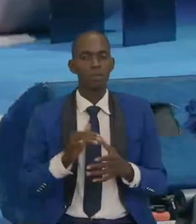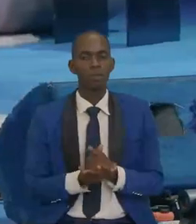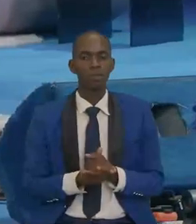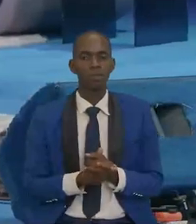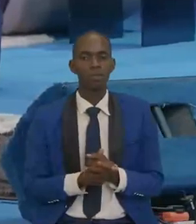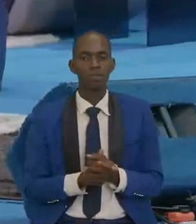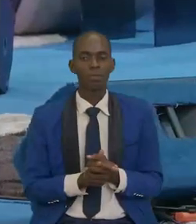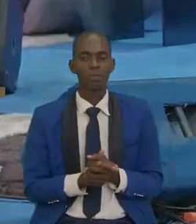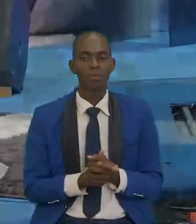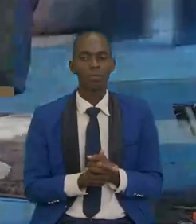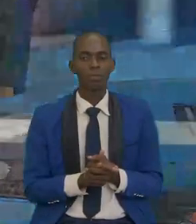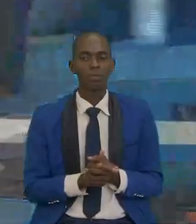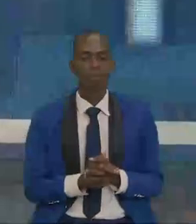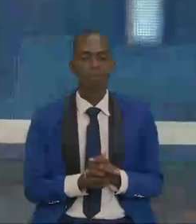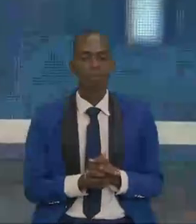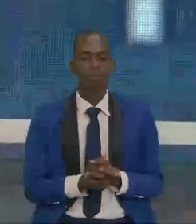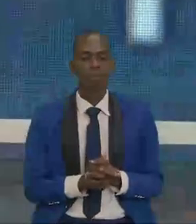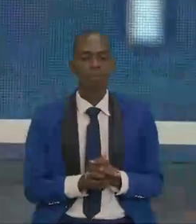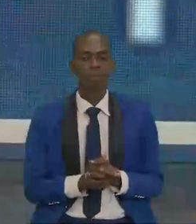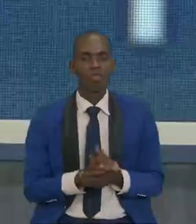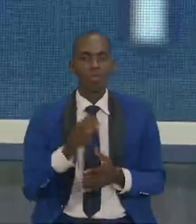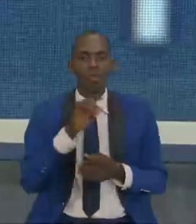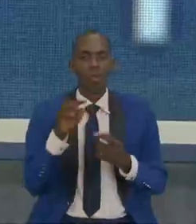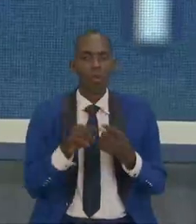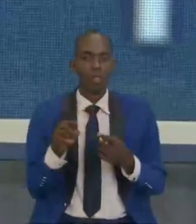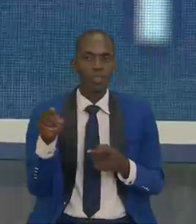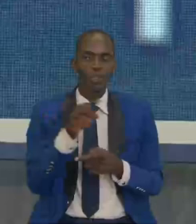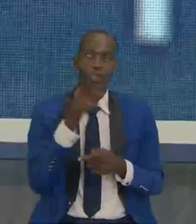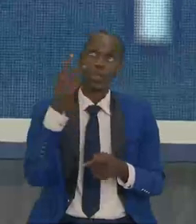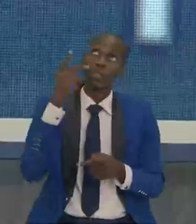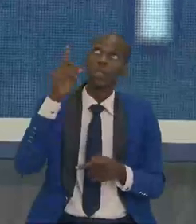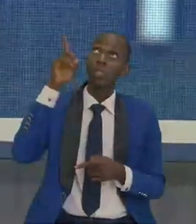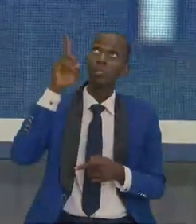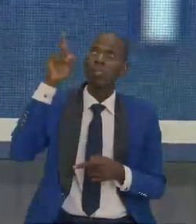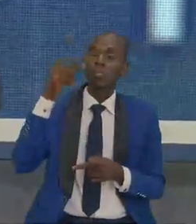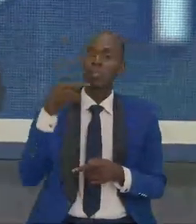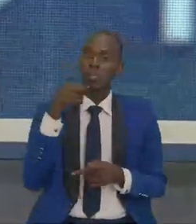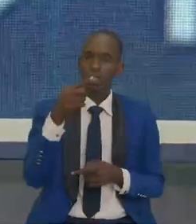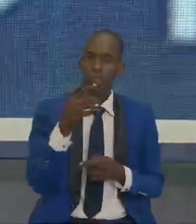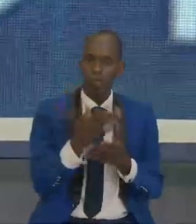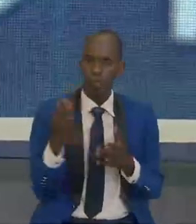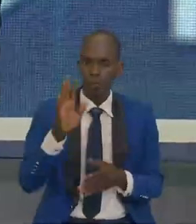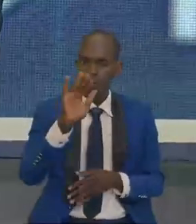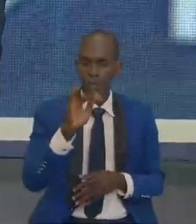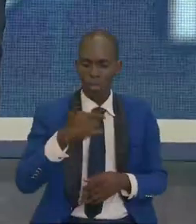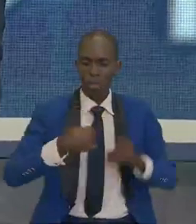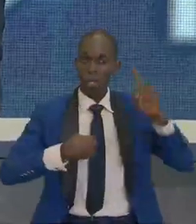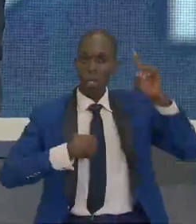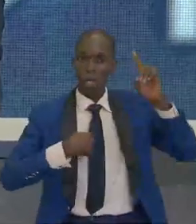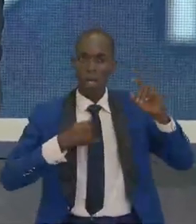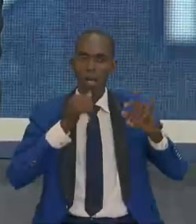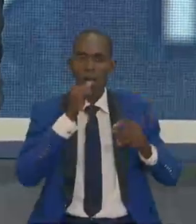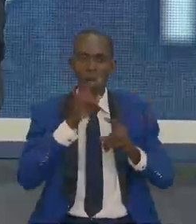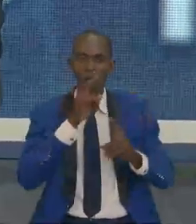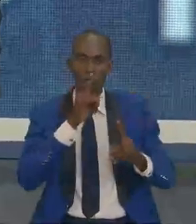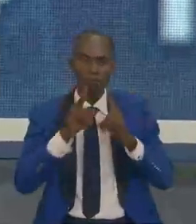ce soir. Si tu le vois et qu'il te parle, que moi